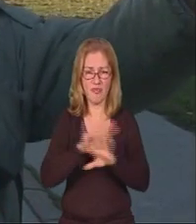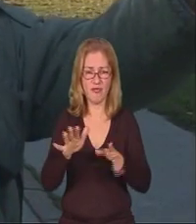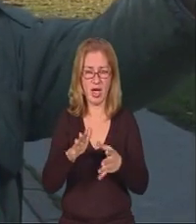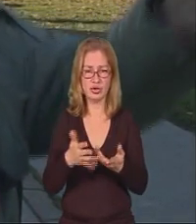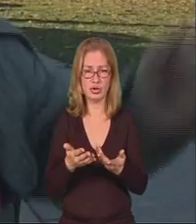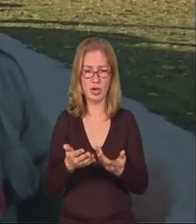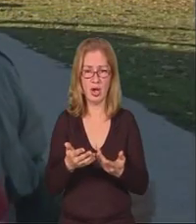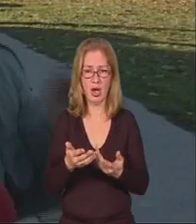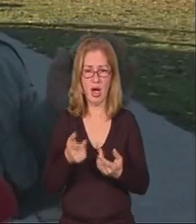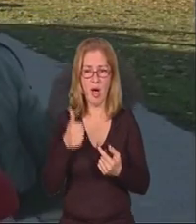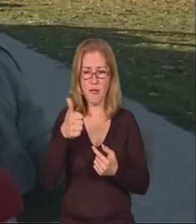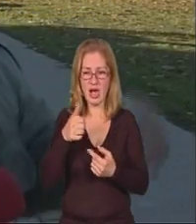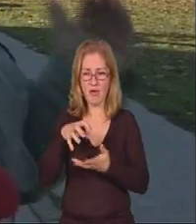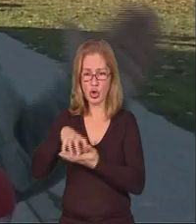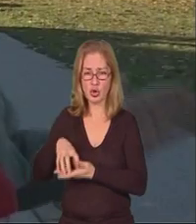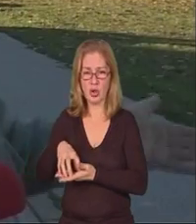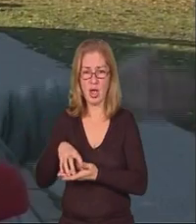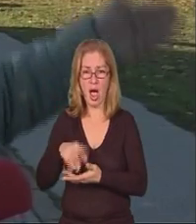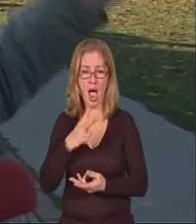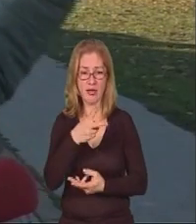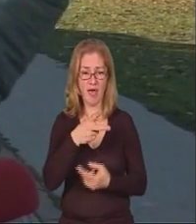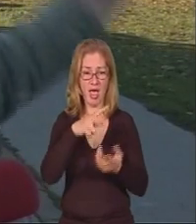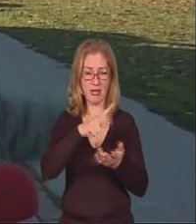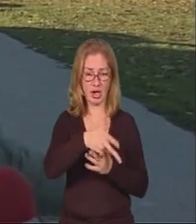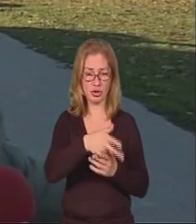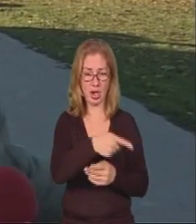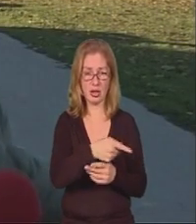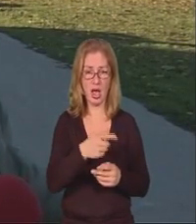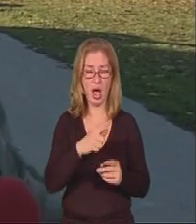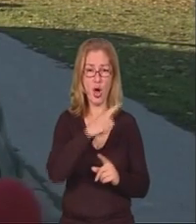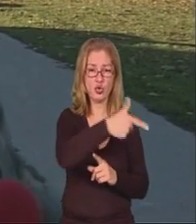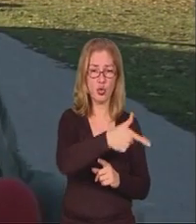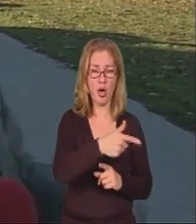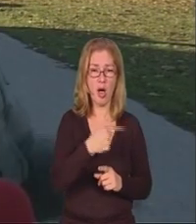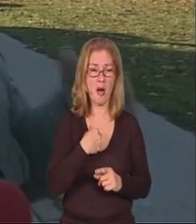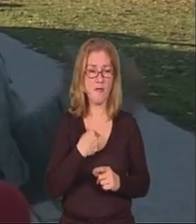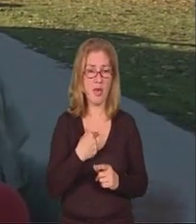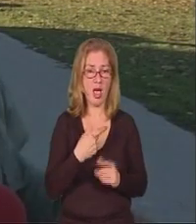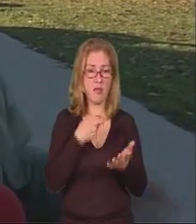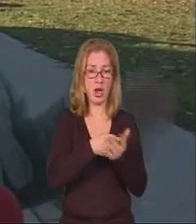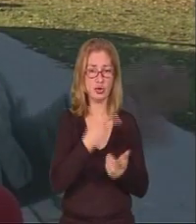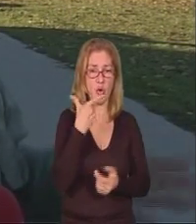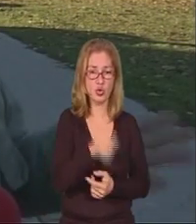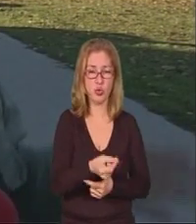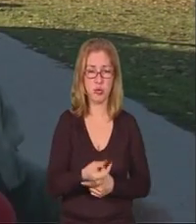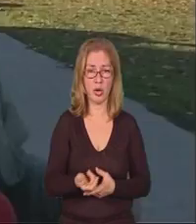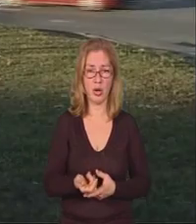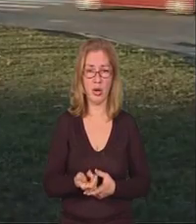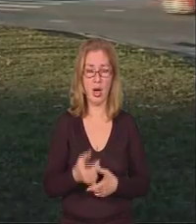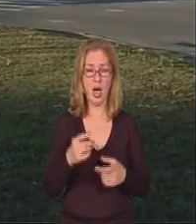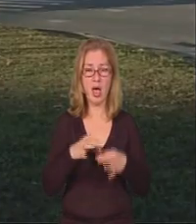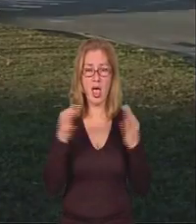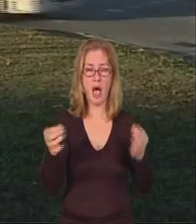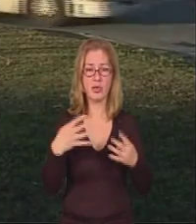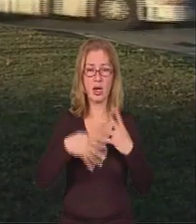vidite ovaj deo ovde. 1/3, a 2/3 u drugoj zoni. i plaćamo duplu kartu za kilometar i pol.